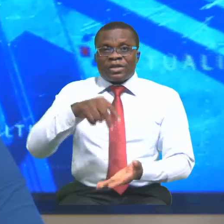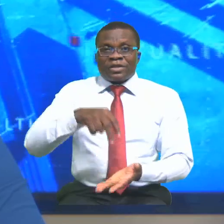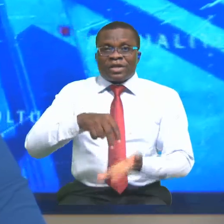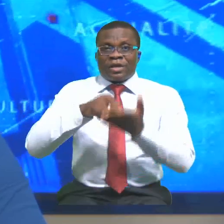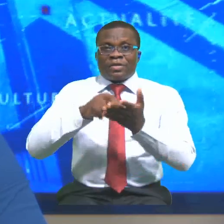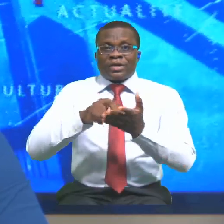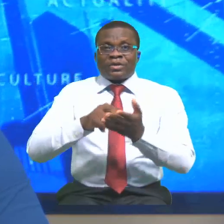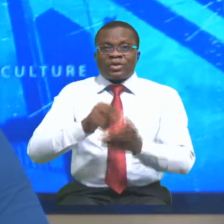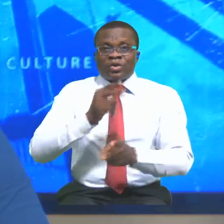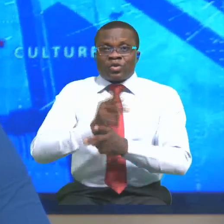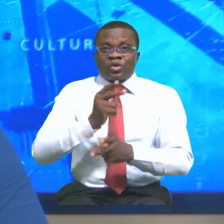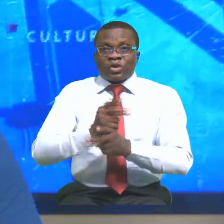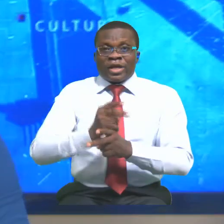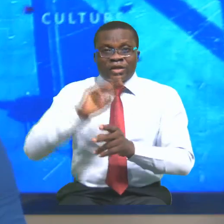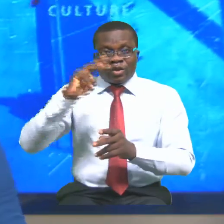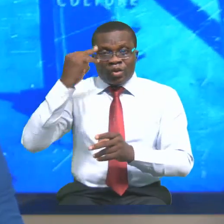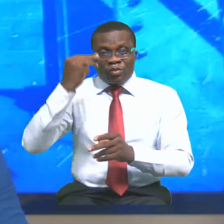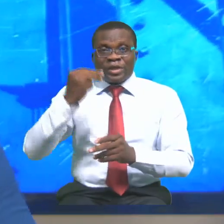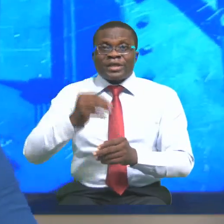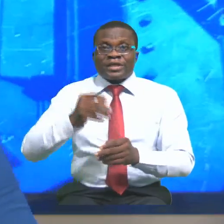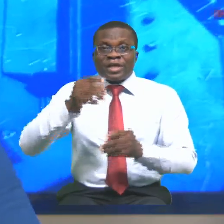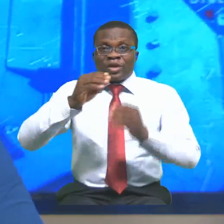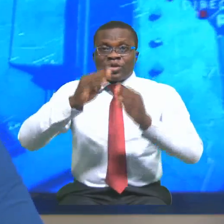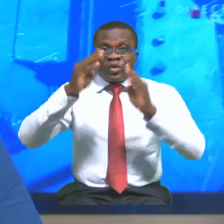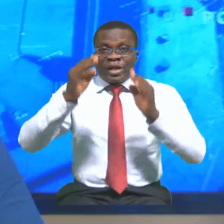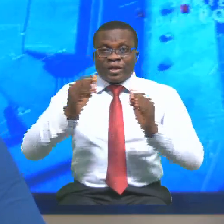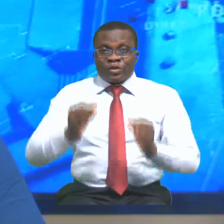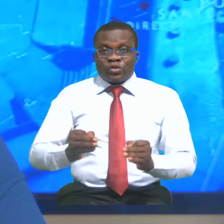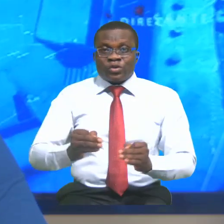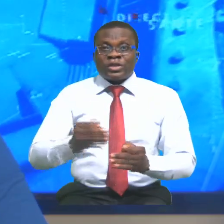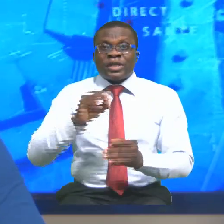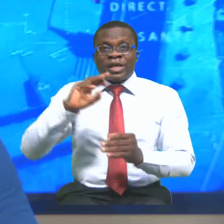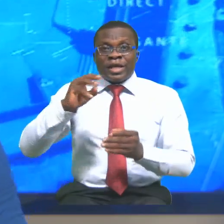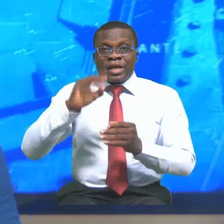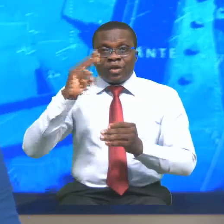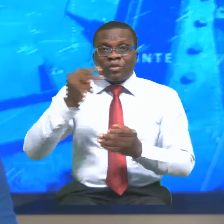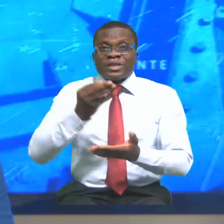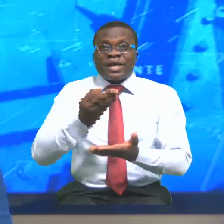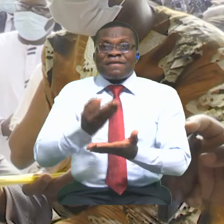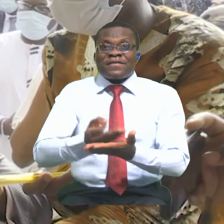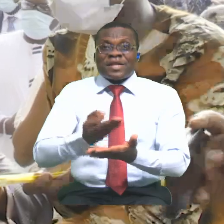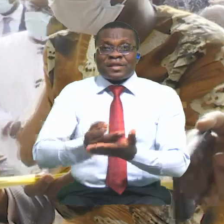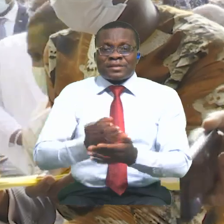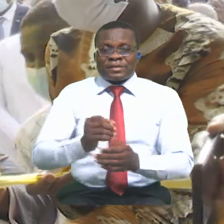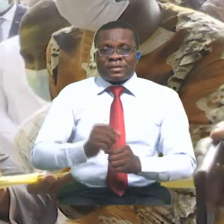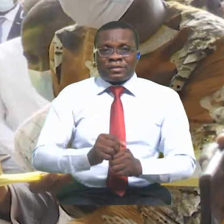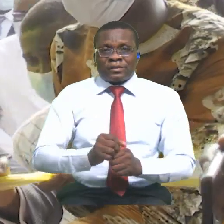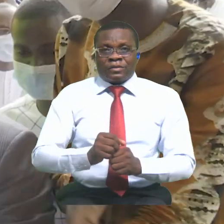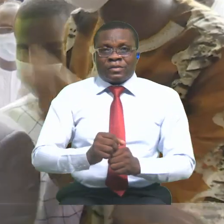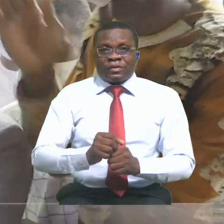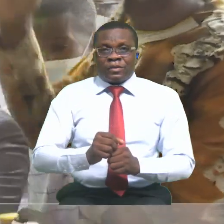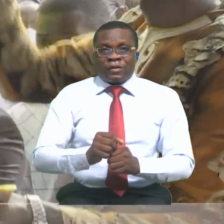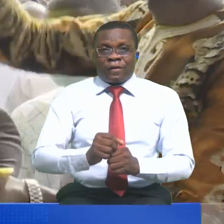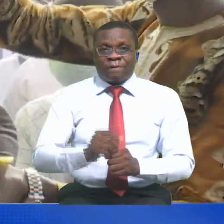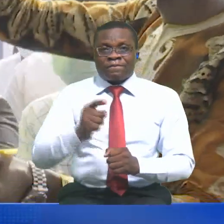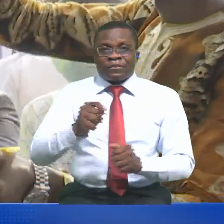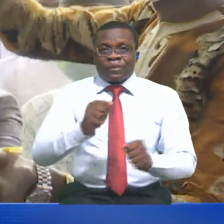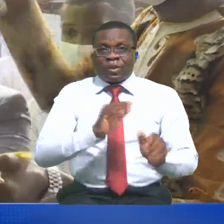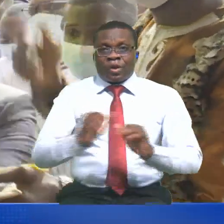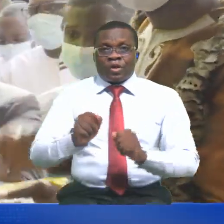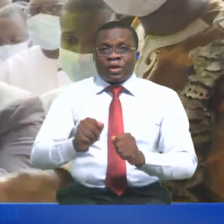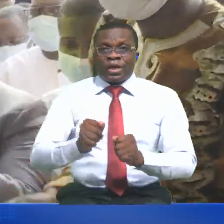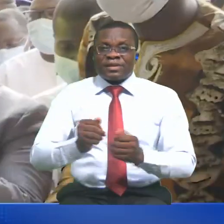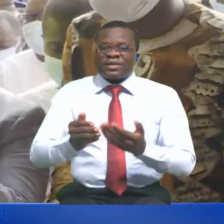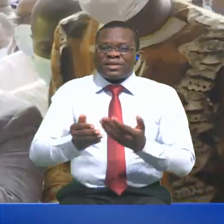du garde des Sceaux, ministre de la Justice et du ministre des Finances. Rebecca Kendiaoulé. Un acte fort